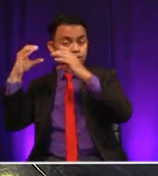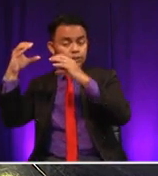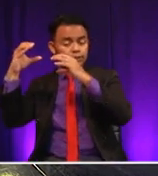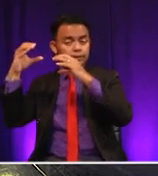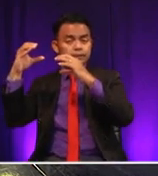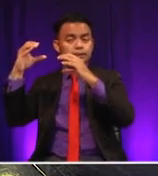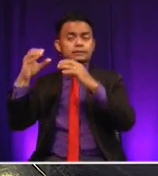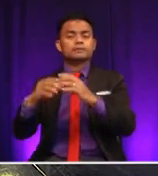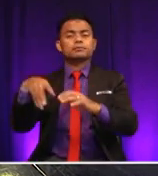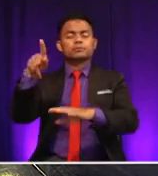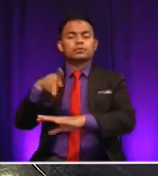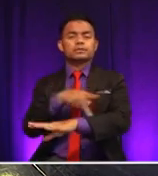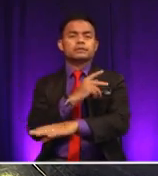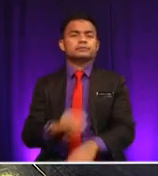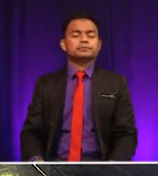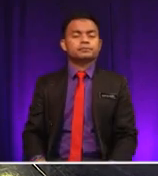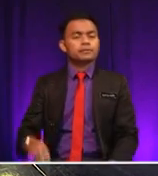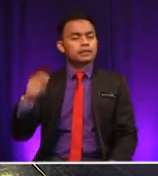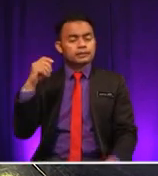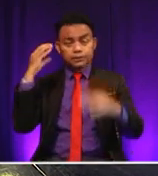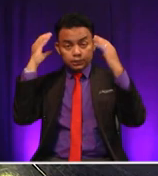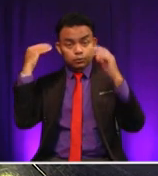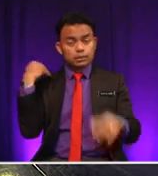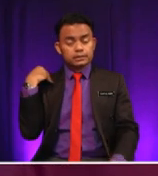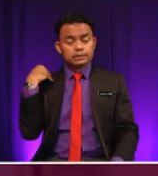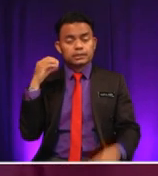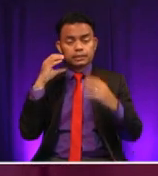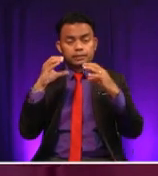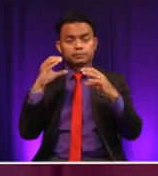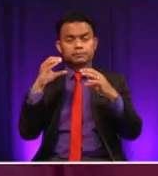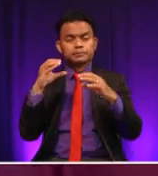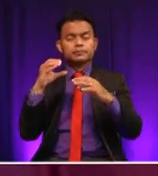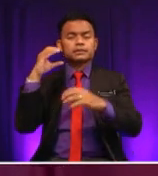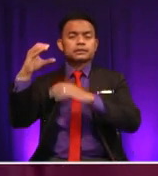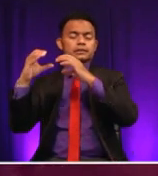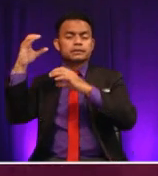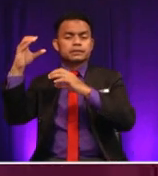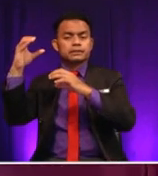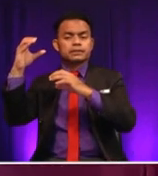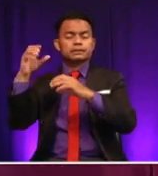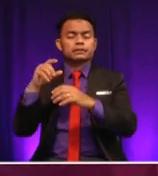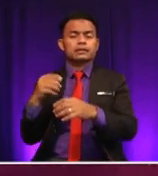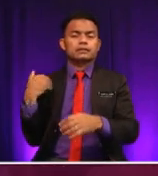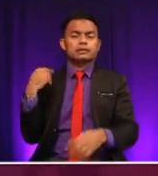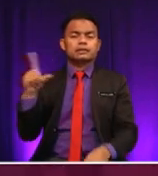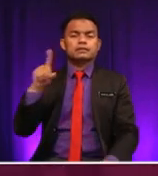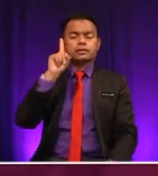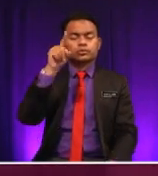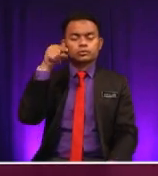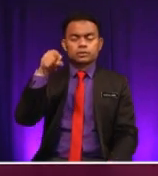pembelajaran seketika untuk ciri-ciri gurindam adalah satu poin satu poin 2 jadi di sini